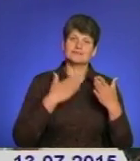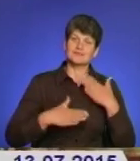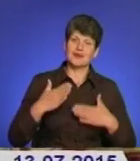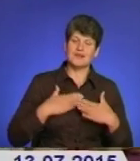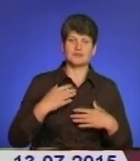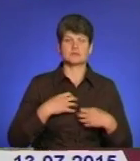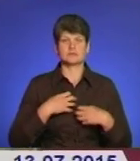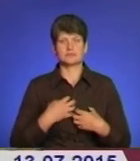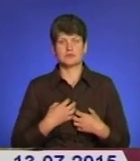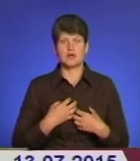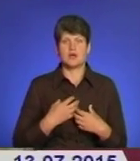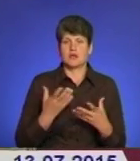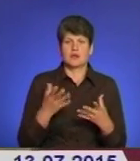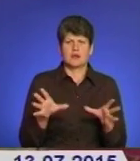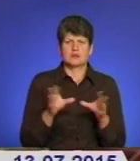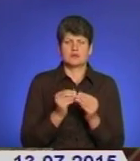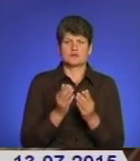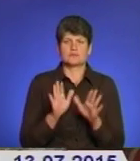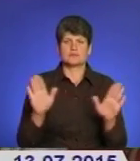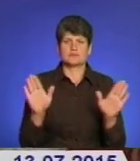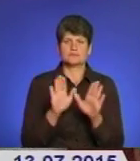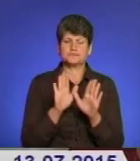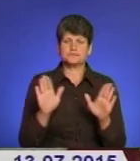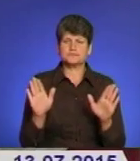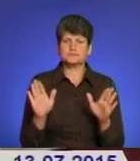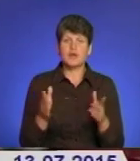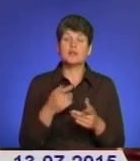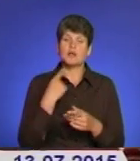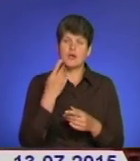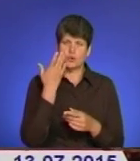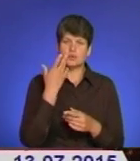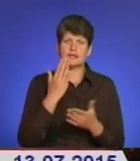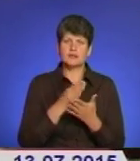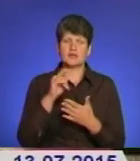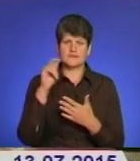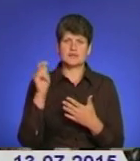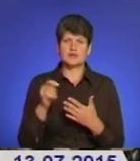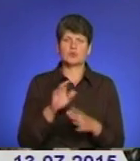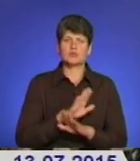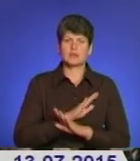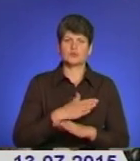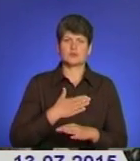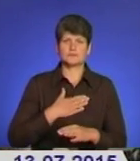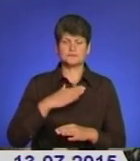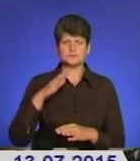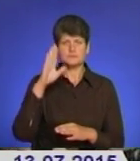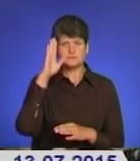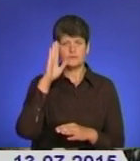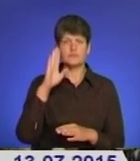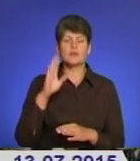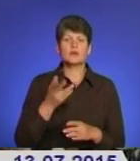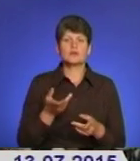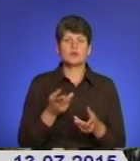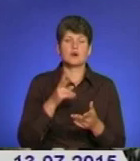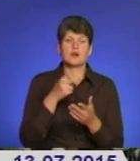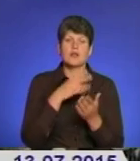многі літа і вічна пам'ять, мовив владика Дмитро. Та коли йде війна, коли гинуть наші земляки, то з думкою про це лягаєш